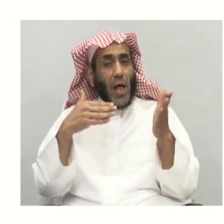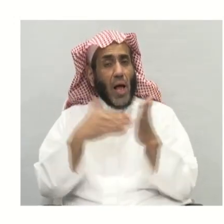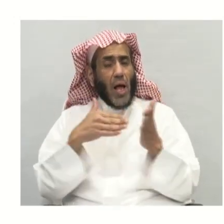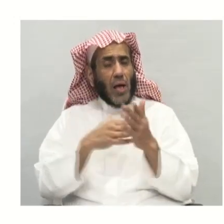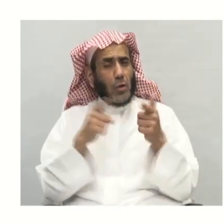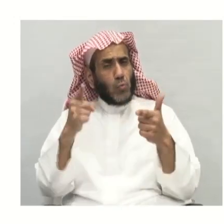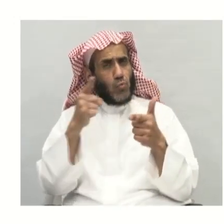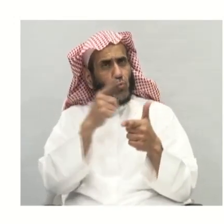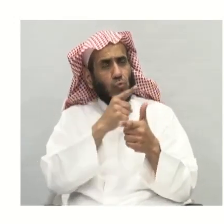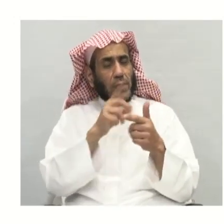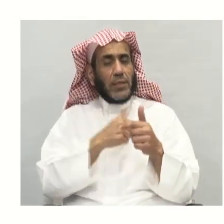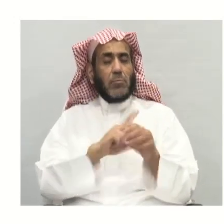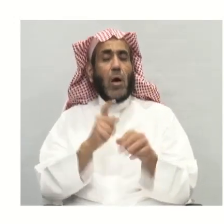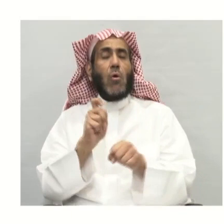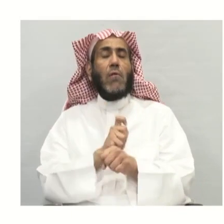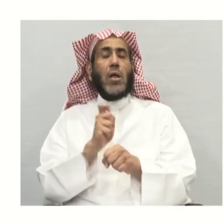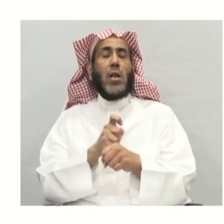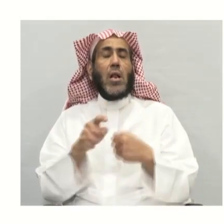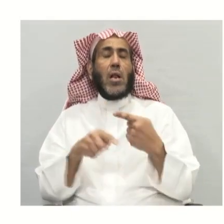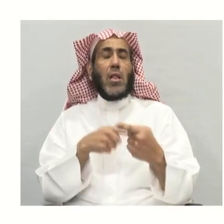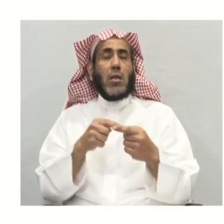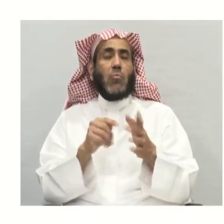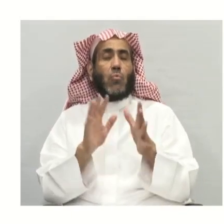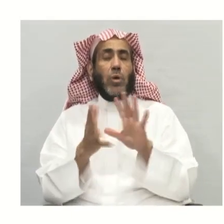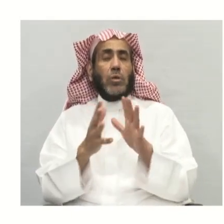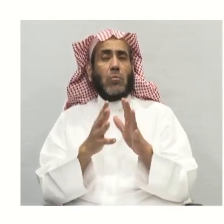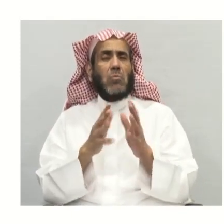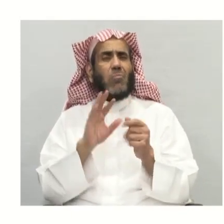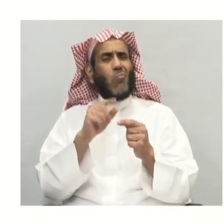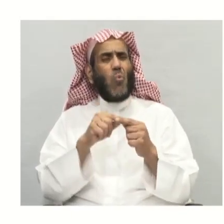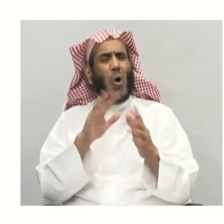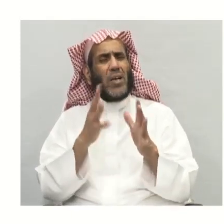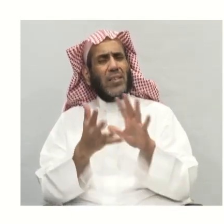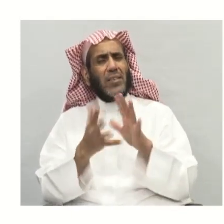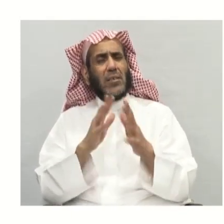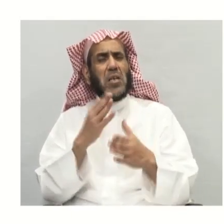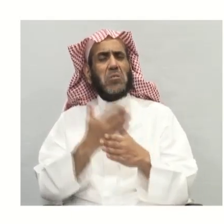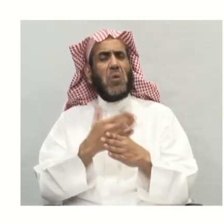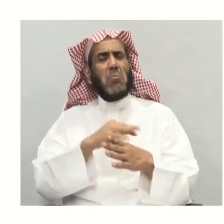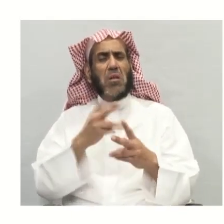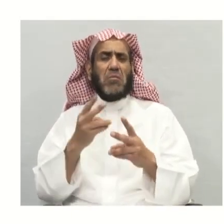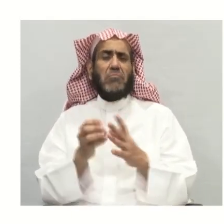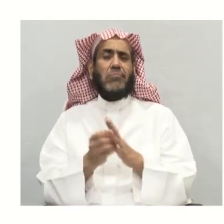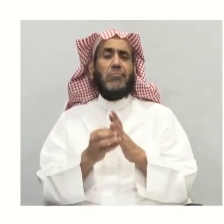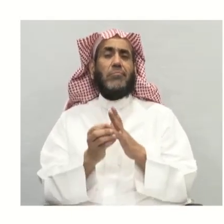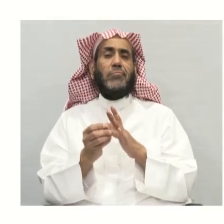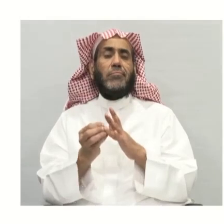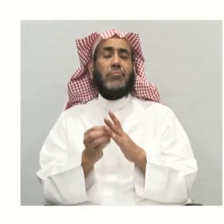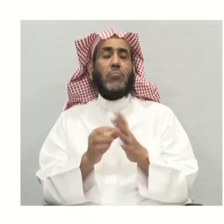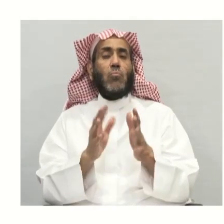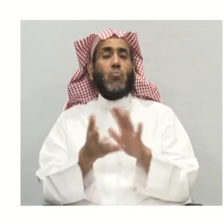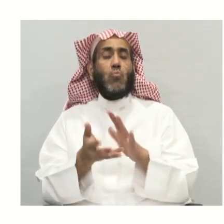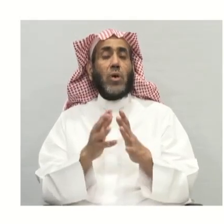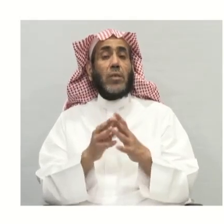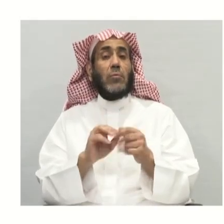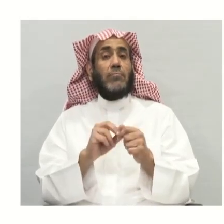الاسم او الفعل المضارع وقد تكون مقدره لاسباب معينه وقد